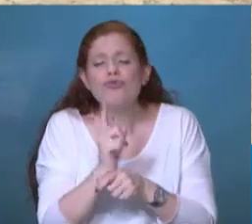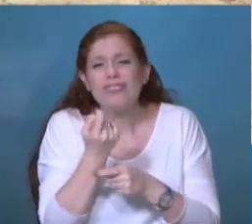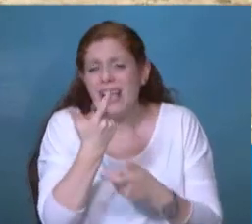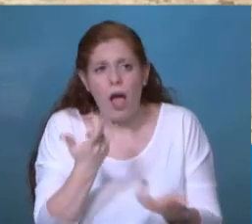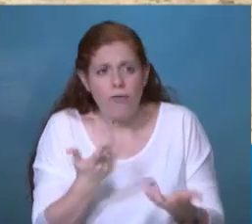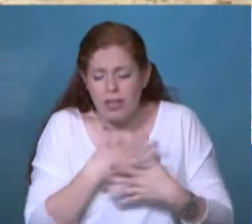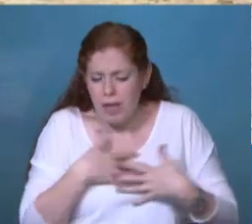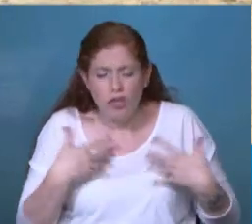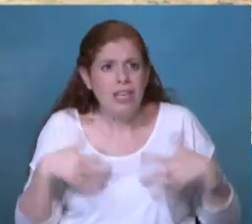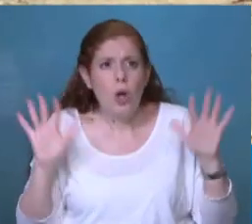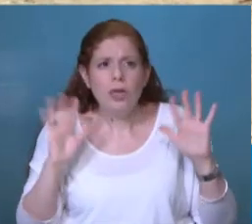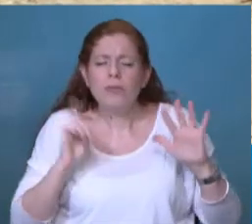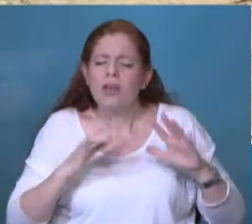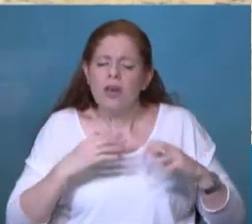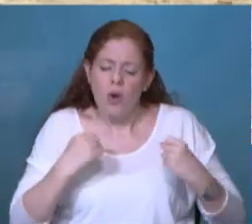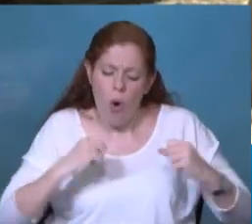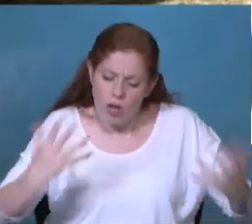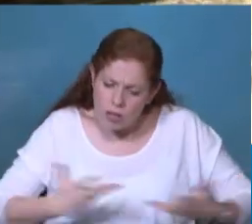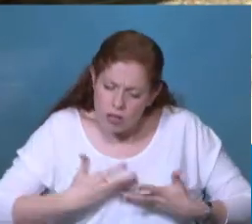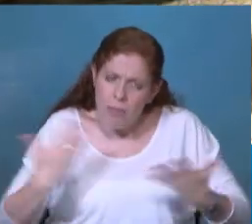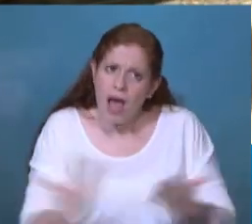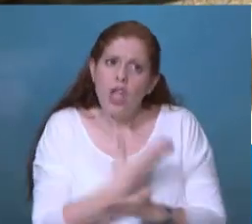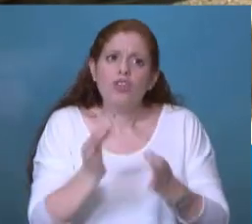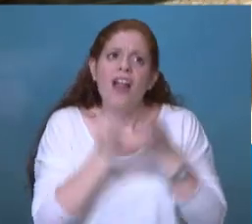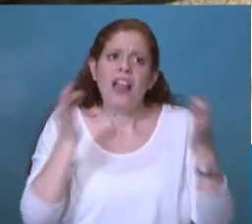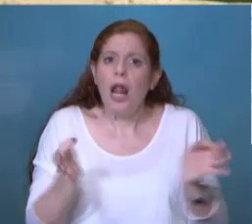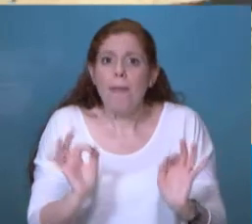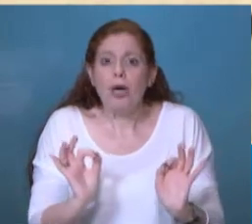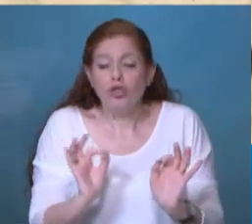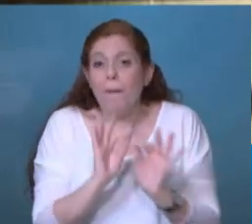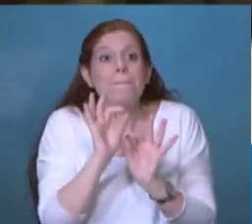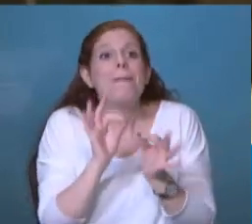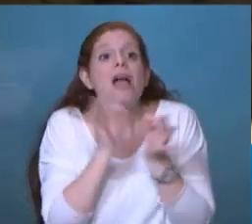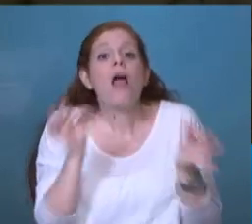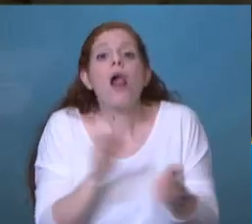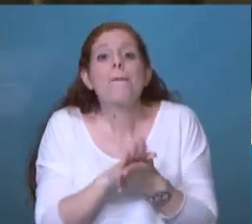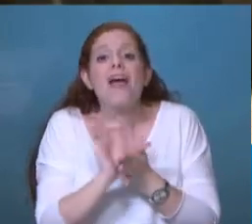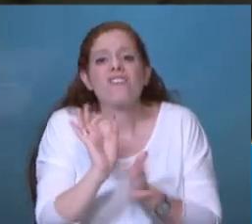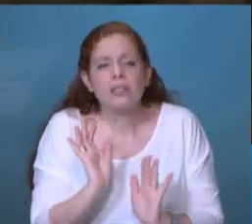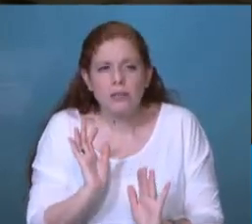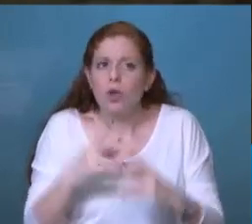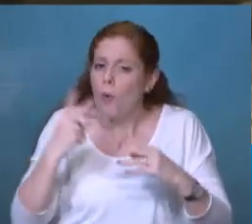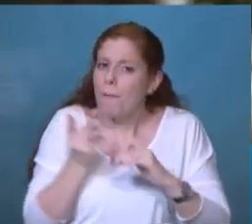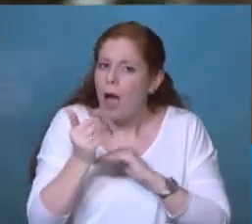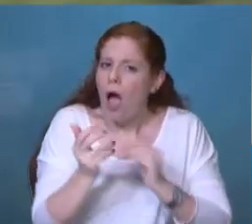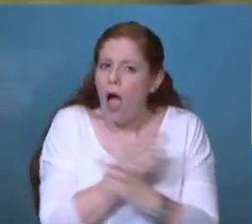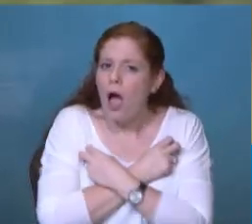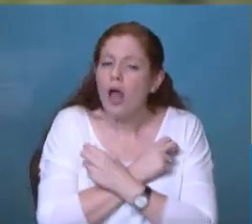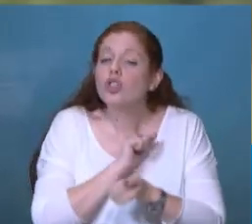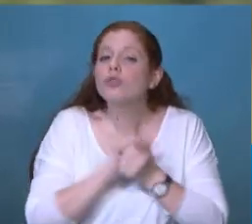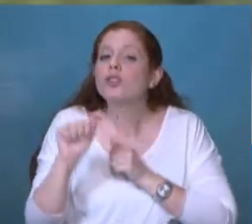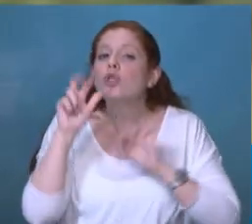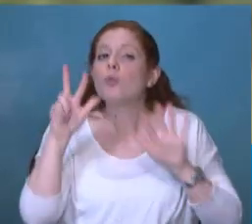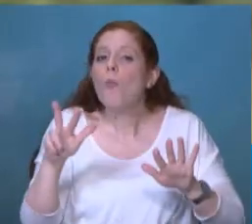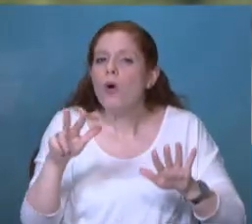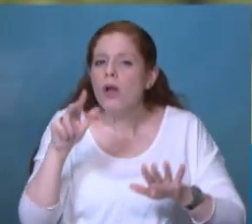אתה צריך לאסוף כוחות מחדש ולהתחיל ממש מאפס. יומיים אחרי ההרעלה שהשמידה 8 נשרים, מחצית